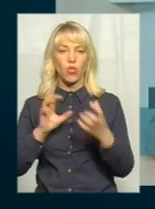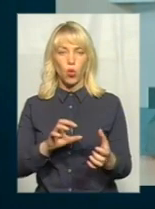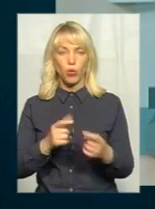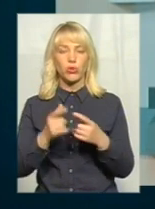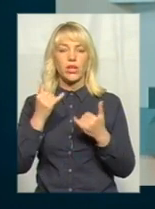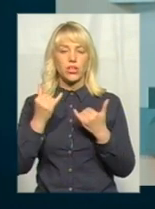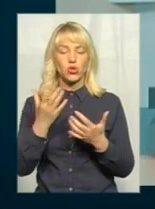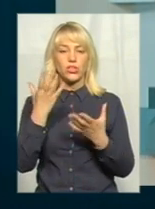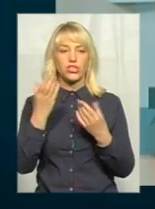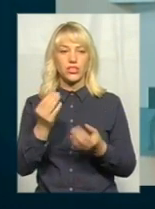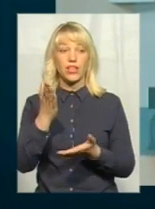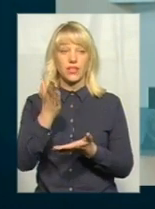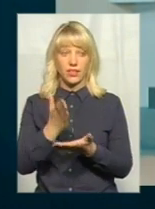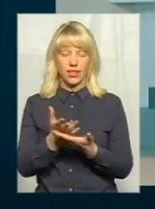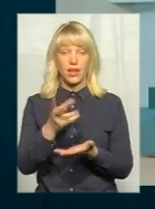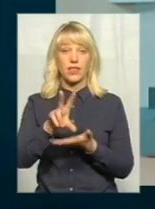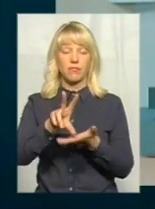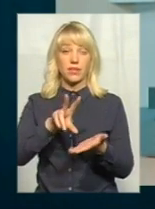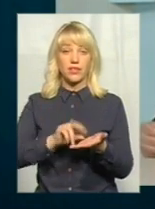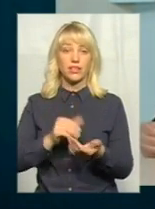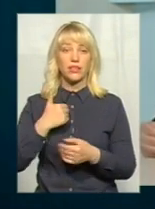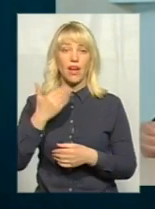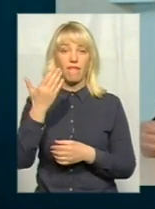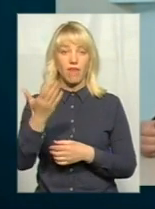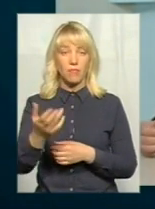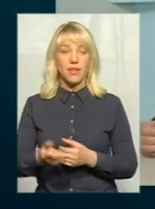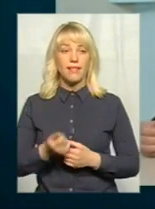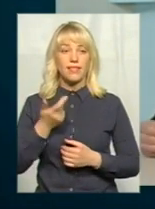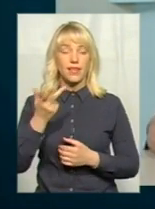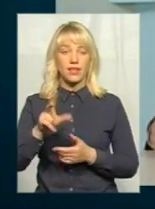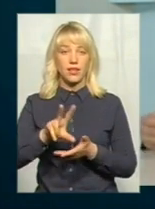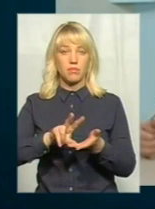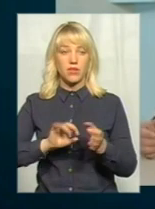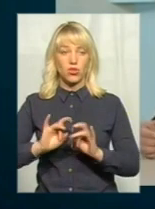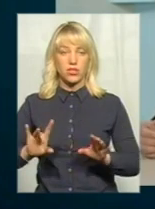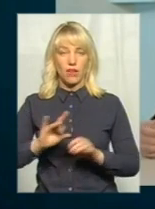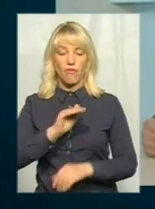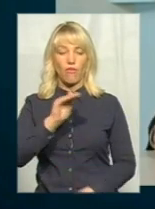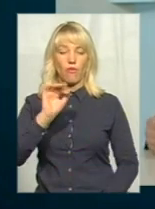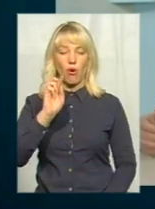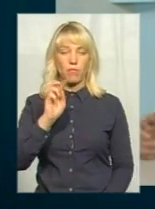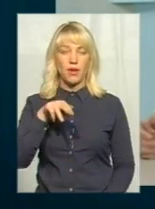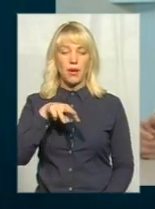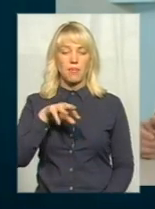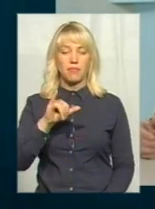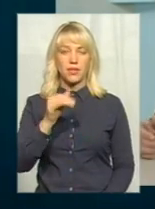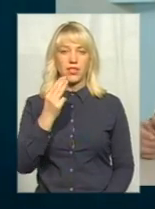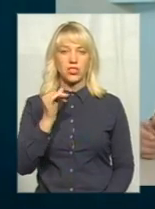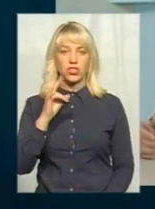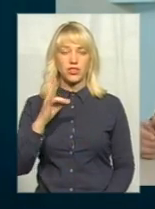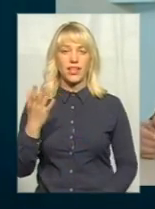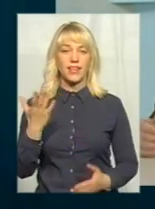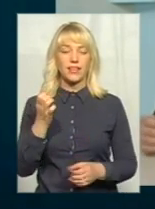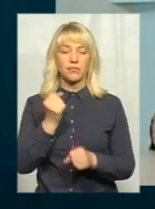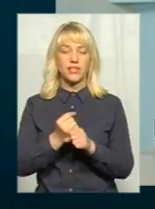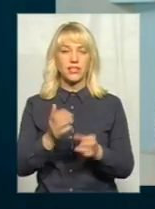є. Наприклад, я вам декілька прикладів приведу. Наприклад, у ФОП «Мішан», який працює лише великогабаритними